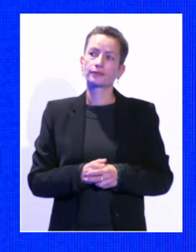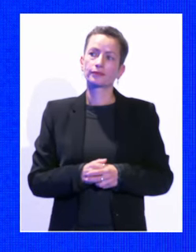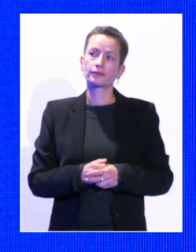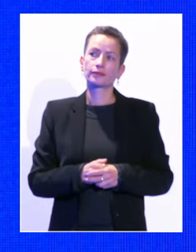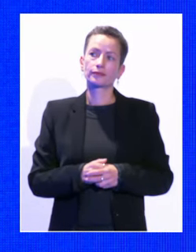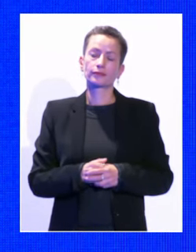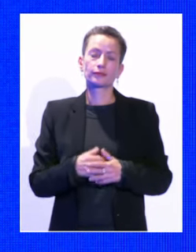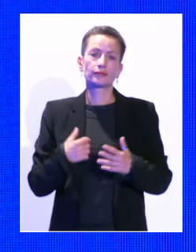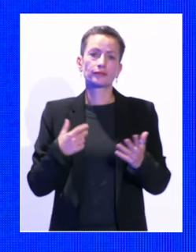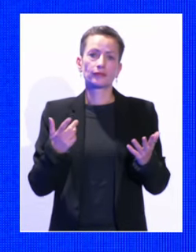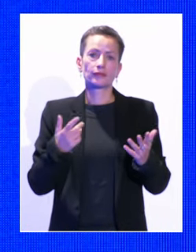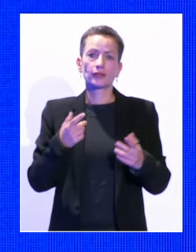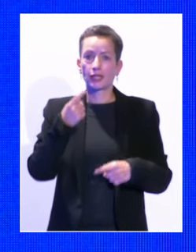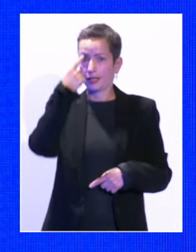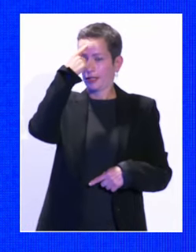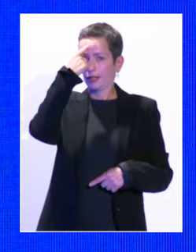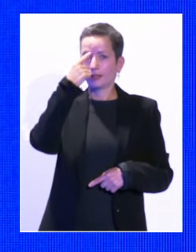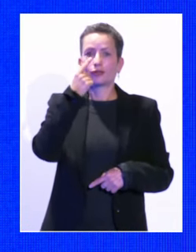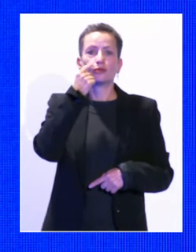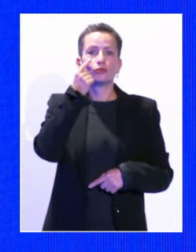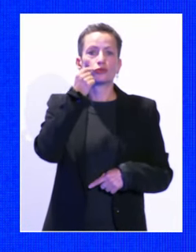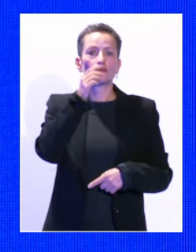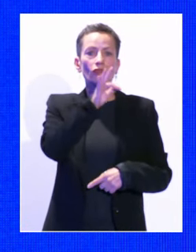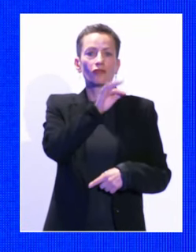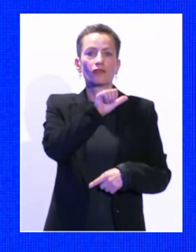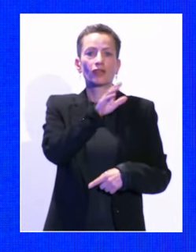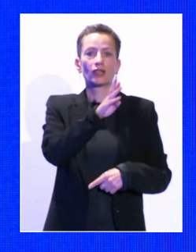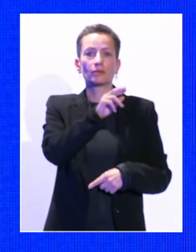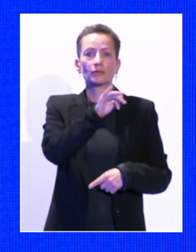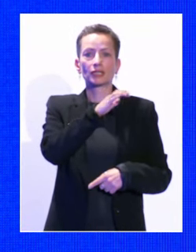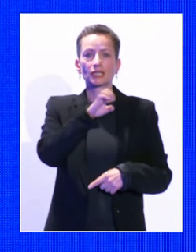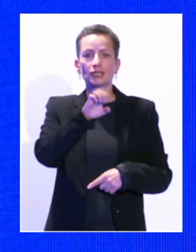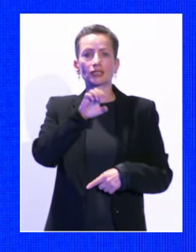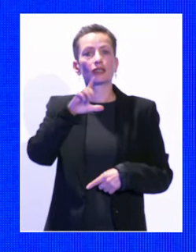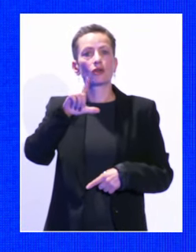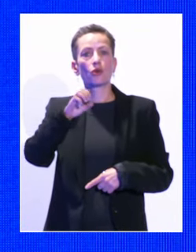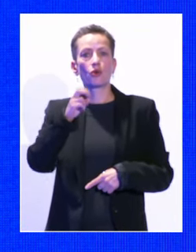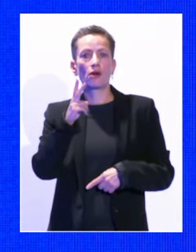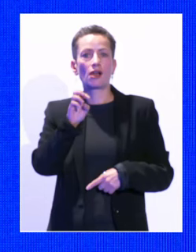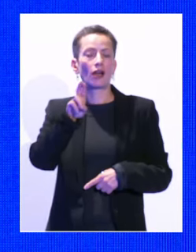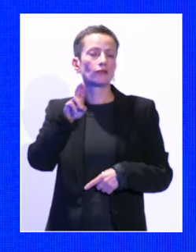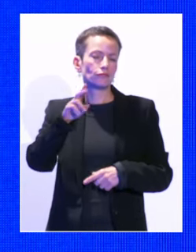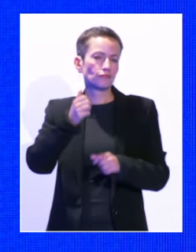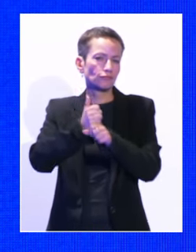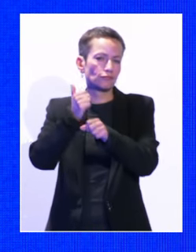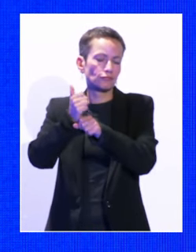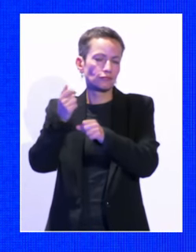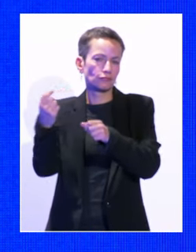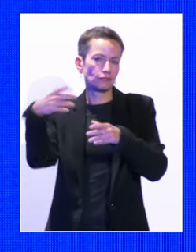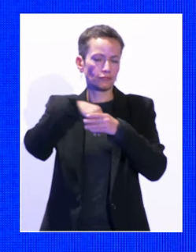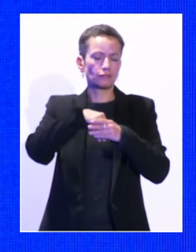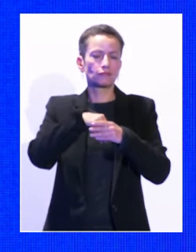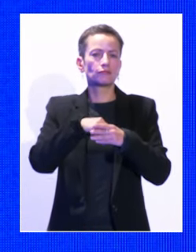Et je ne veux pas oublier Fabrice Loher, qui, comme tous les ans, était avec nous, maire de Lorient et nouveau ministre de la